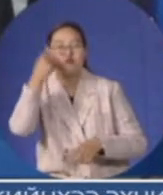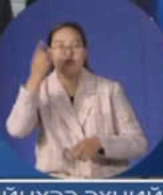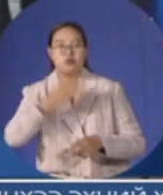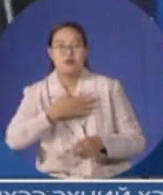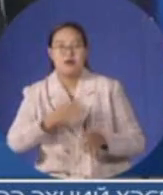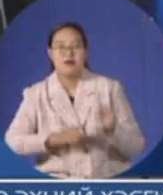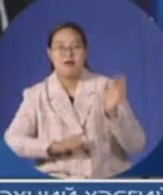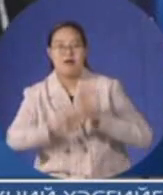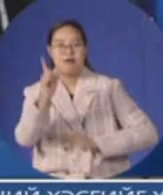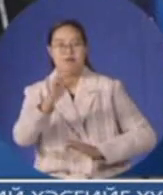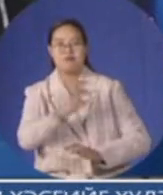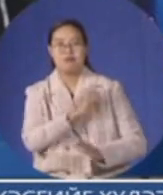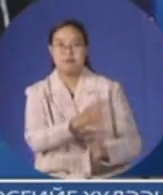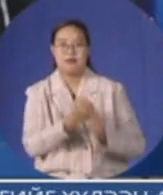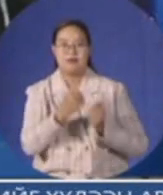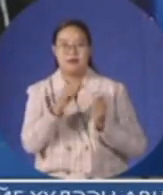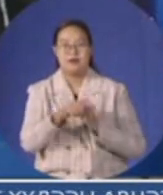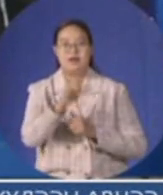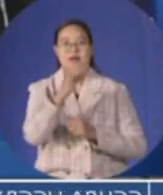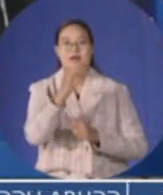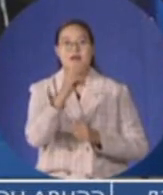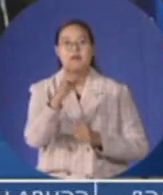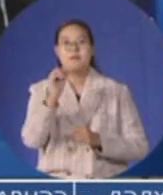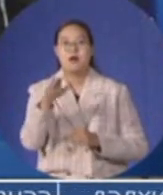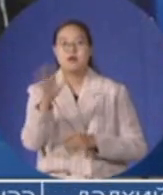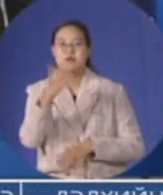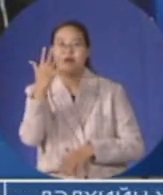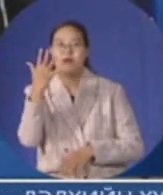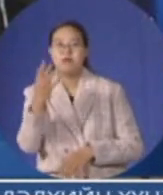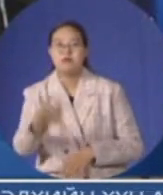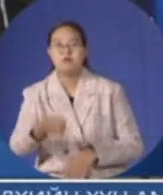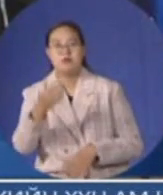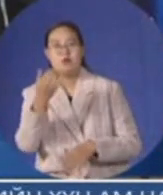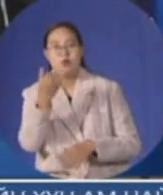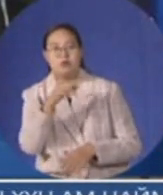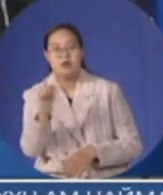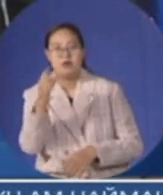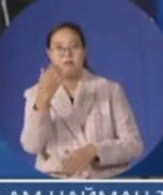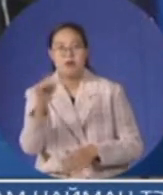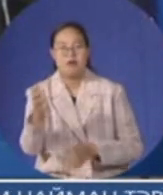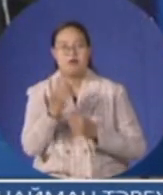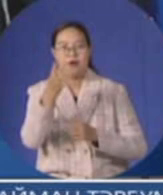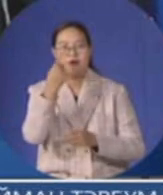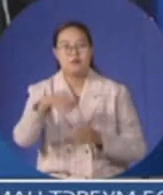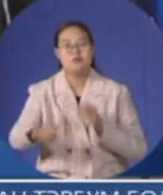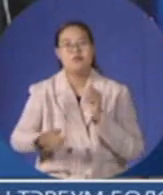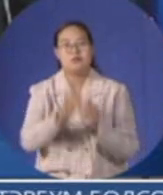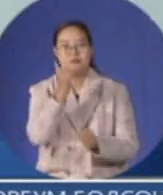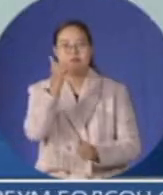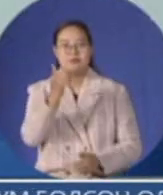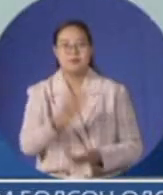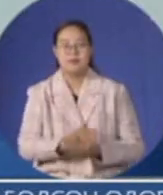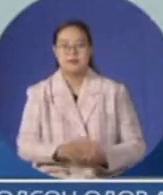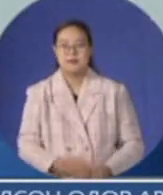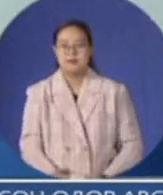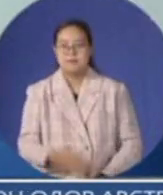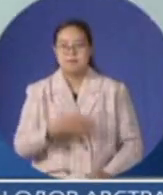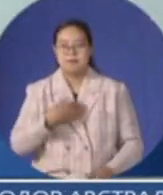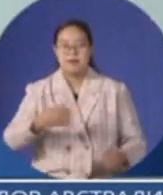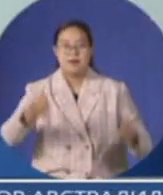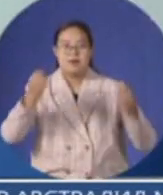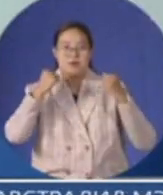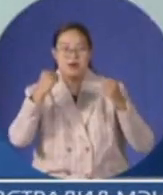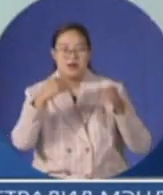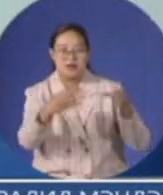гавьяат дасгалжуулагч Эрдэнэд 5 алтан медаль хүртсэн нь хамгийн оргил амжилт байсан юм. Тэгвэл манай биеийн тамирын салбарын хамт